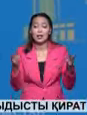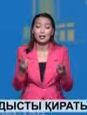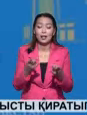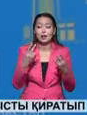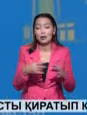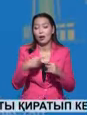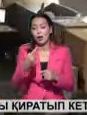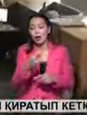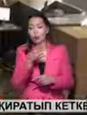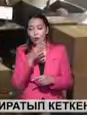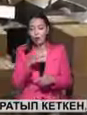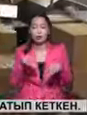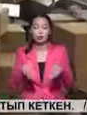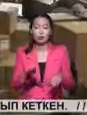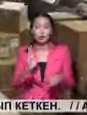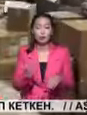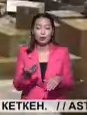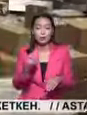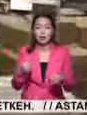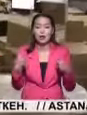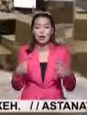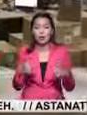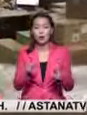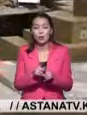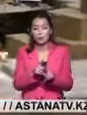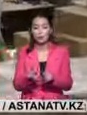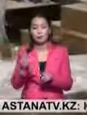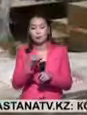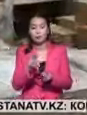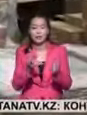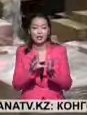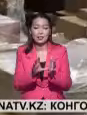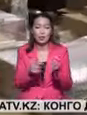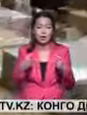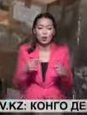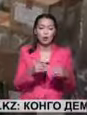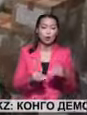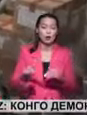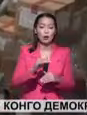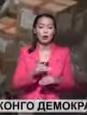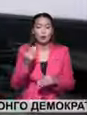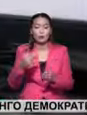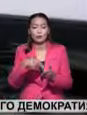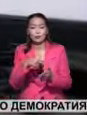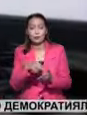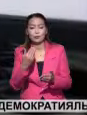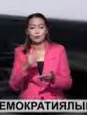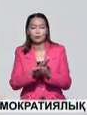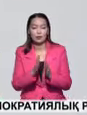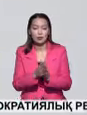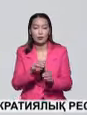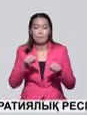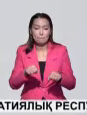алдағы уақытта шешіледі. Бұдан былай сатушының үстінен шағым түссе, электронды сауда алаңы тұтынушының құқықтарын қалпына келтіру шараларын